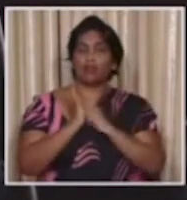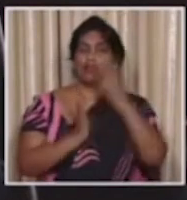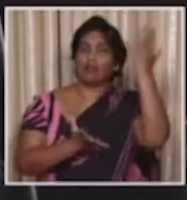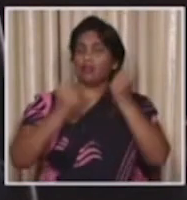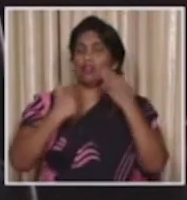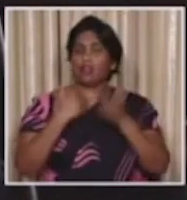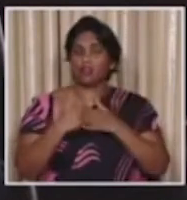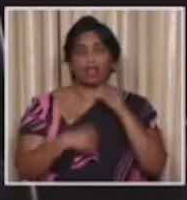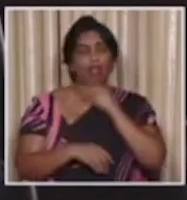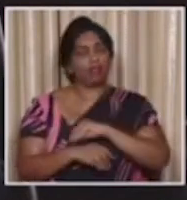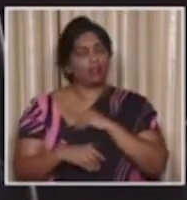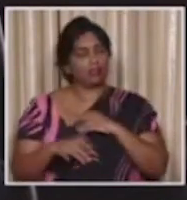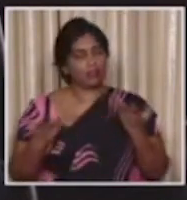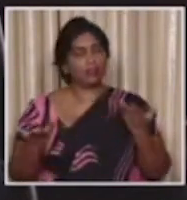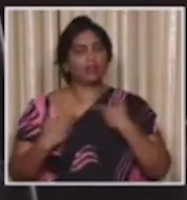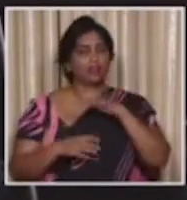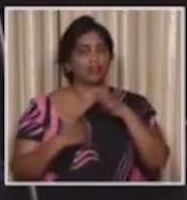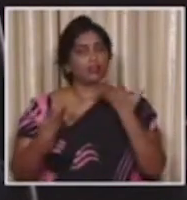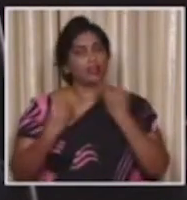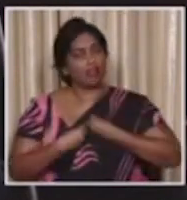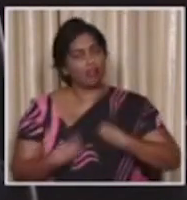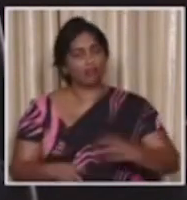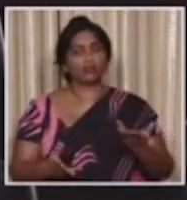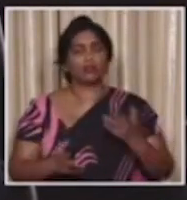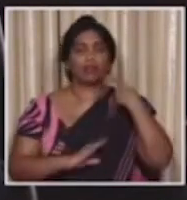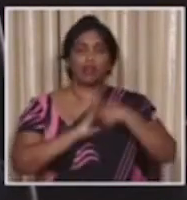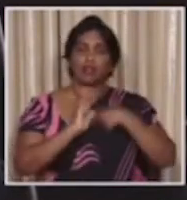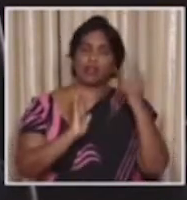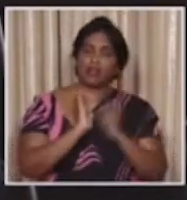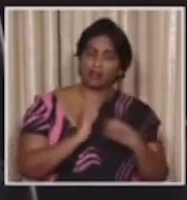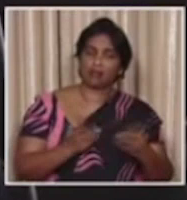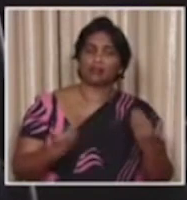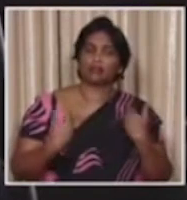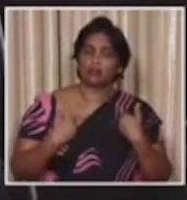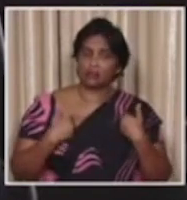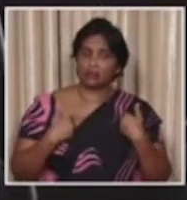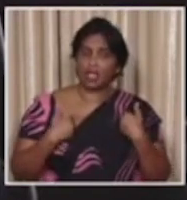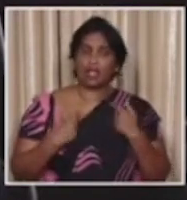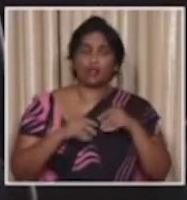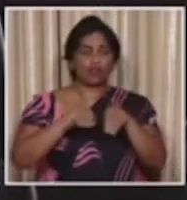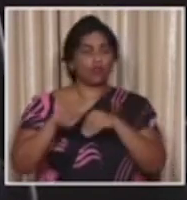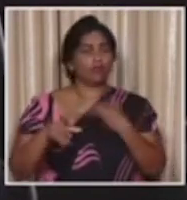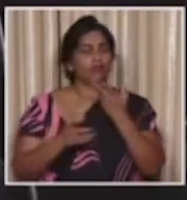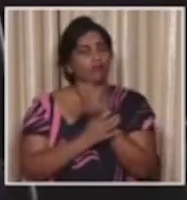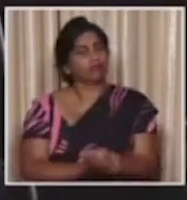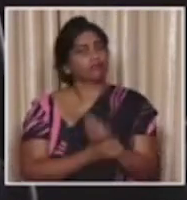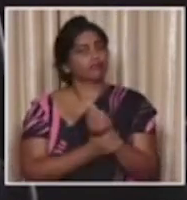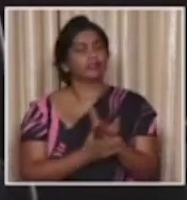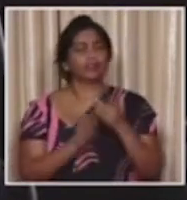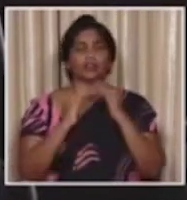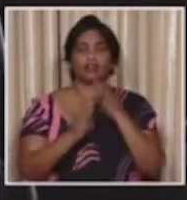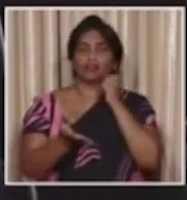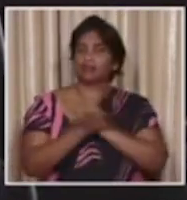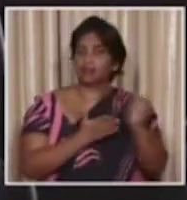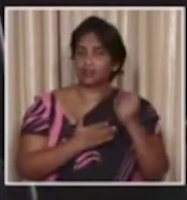හැදුවා ආදායමක් නැහැ අපේ ඉඩකඩම් ටිකක් නැහැ අපි රටටත් ණය වුණා අපේ මිනිස් ගොවියෝ අද හිඟා කරනවා ගොවියෝන්ගේ වල්